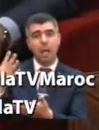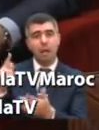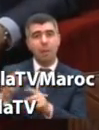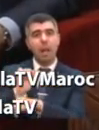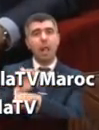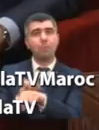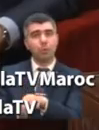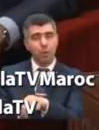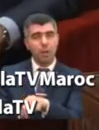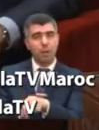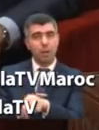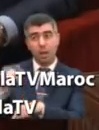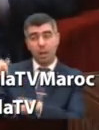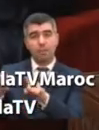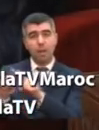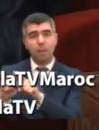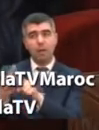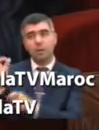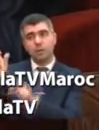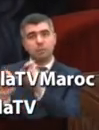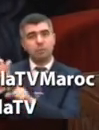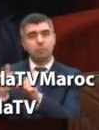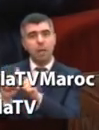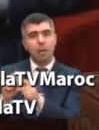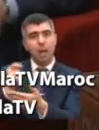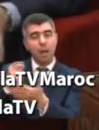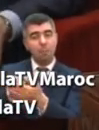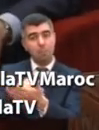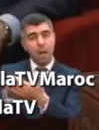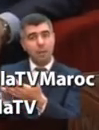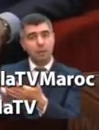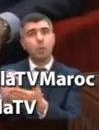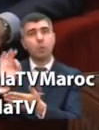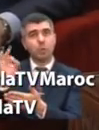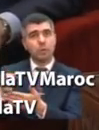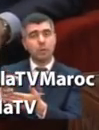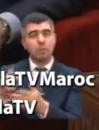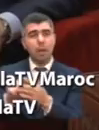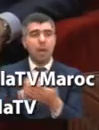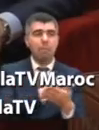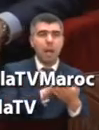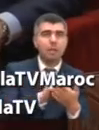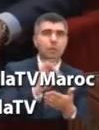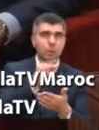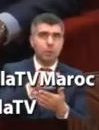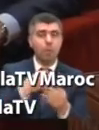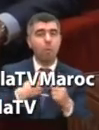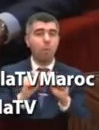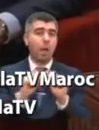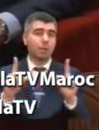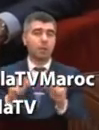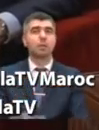وجزء آخر اللي ما عنده حتى شي حاجة راه خصو يأدي. ما كاينش شي مستشفى ما كيخلص، كيندخلو ويتكفل به ثم كيتم الأداء. باش نكون واضحين في هذه المسألة.